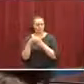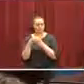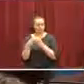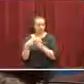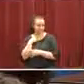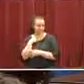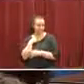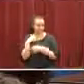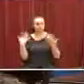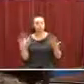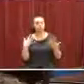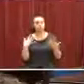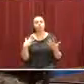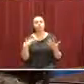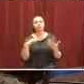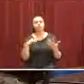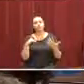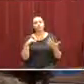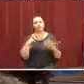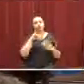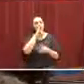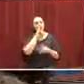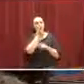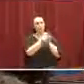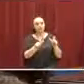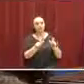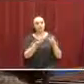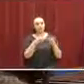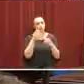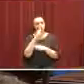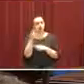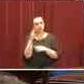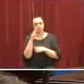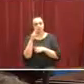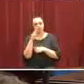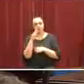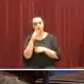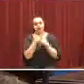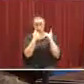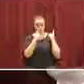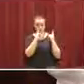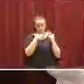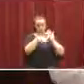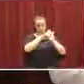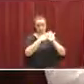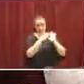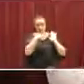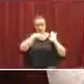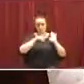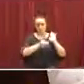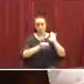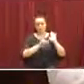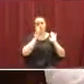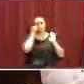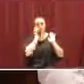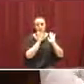de comptabilitat B surten destacats membres del Partit Popular, entre ells el senyor M. Rajoy, que esperava ansiosament la